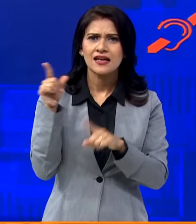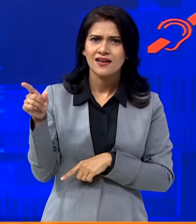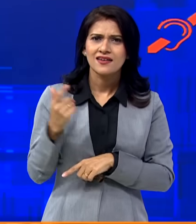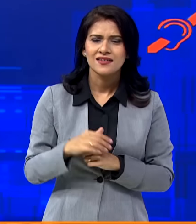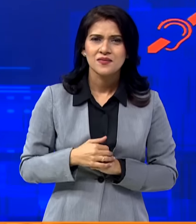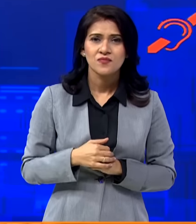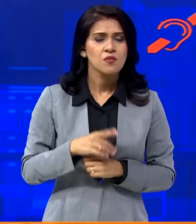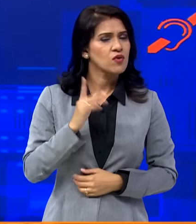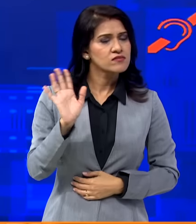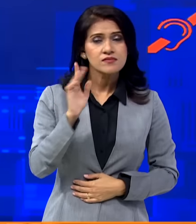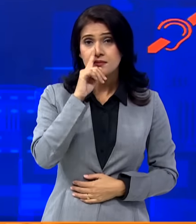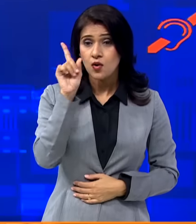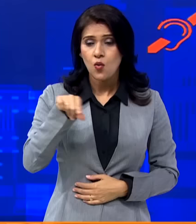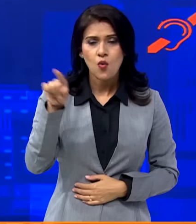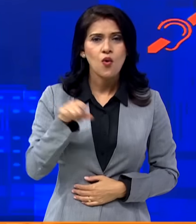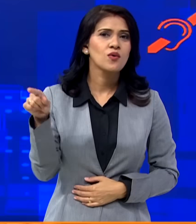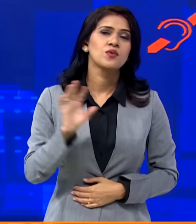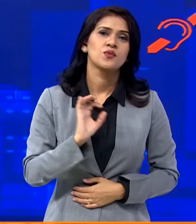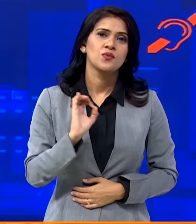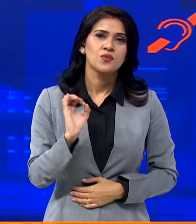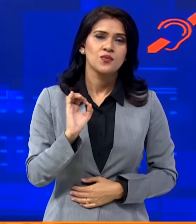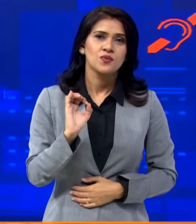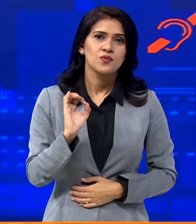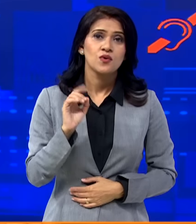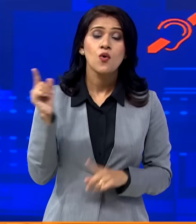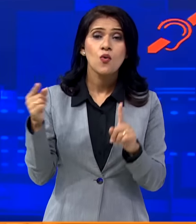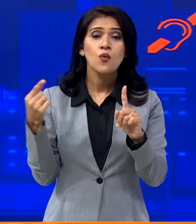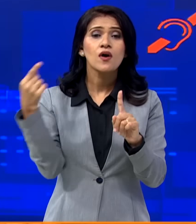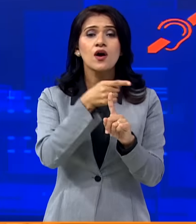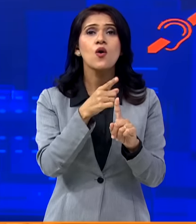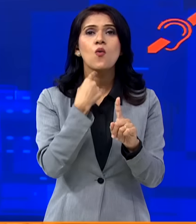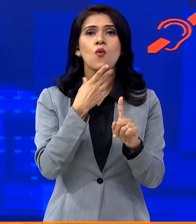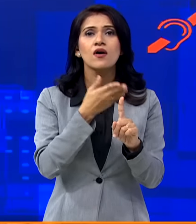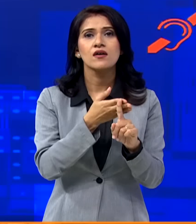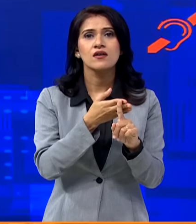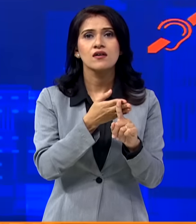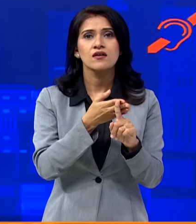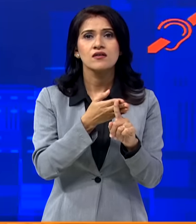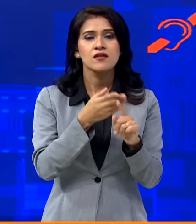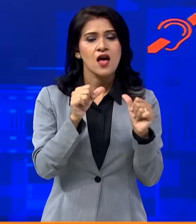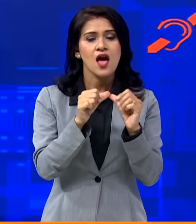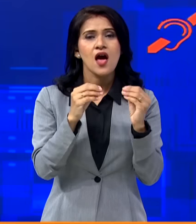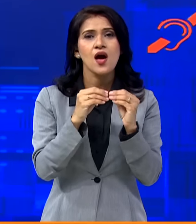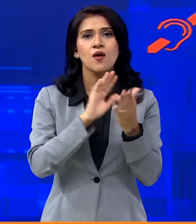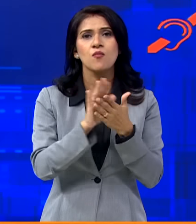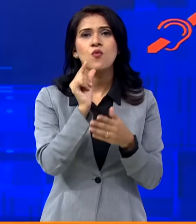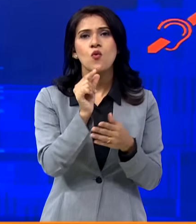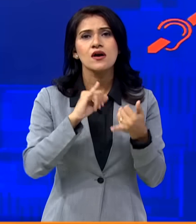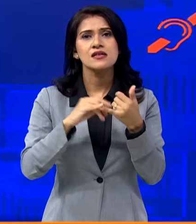किया गुनाह अगर किया उसे धोखा देने वाले का तो उस आतंकवादी अबू सलेम ने